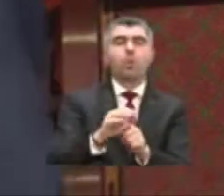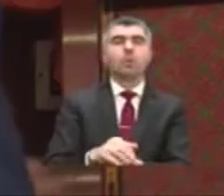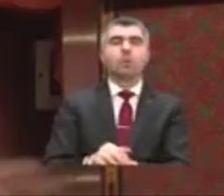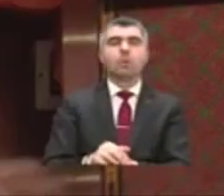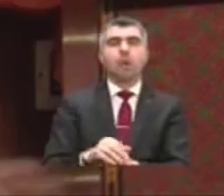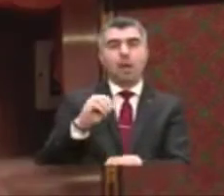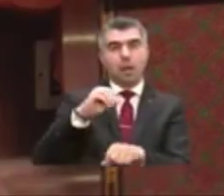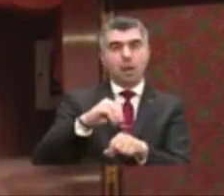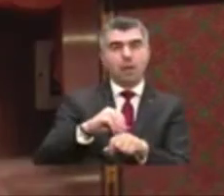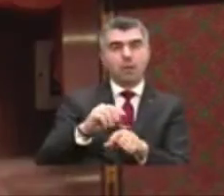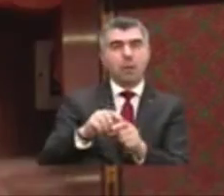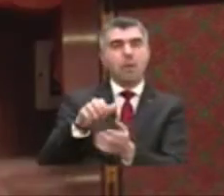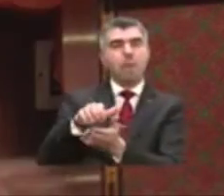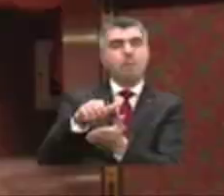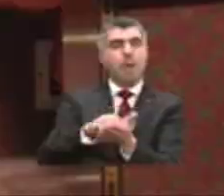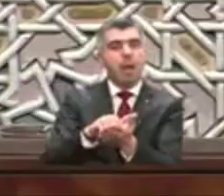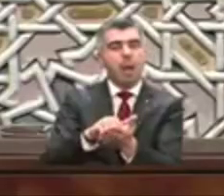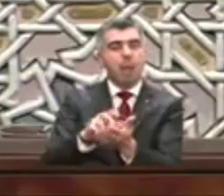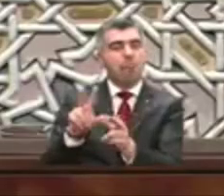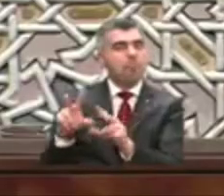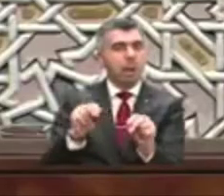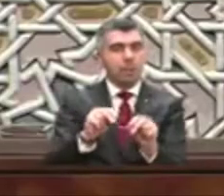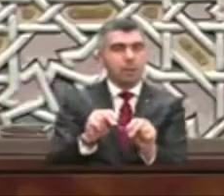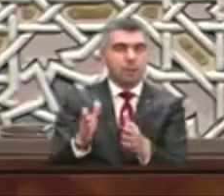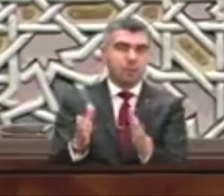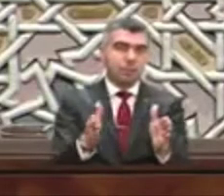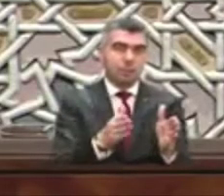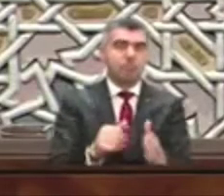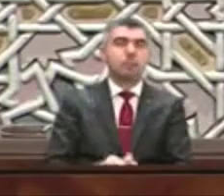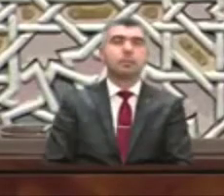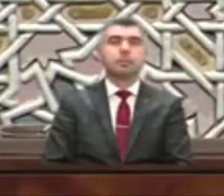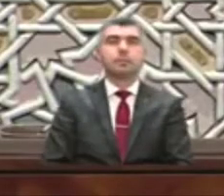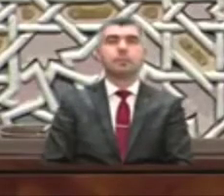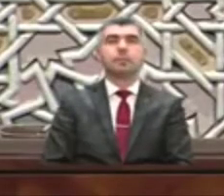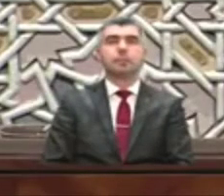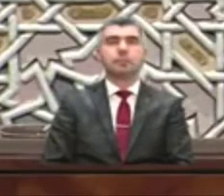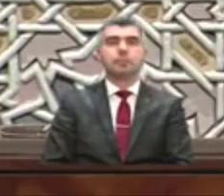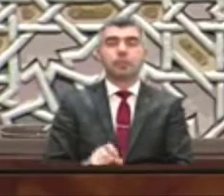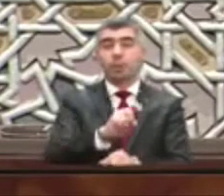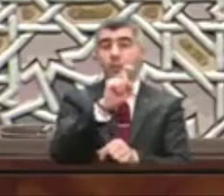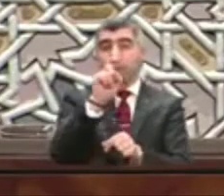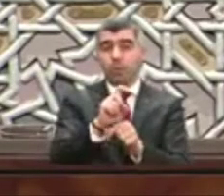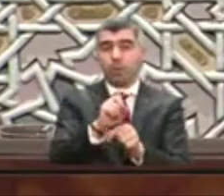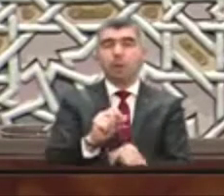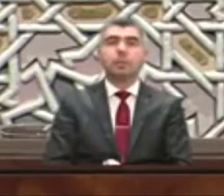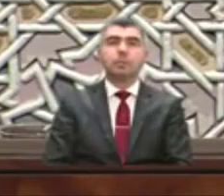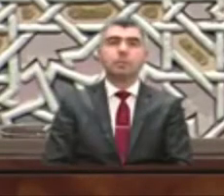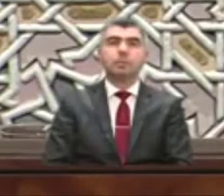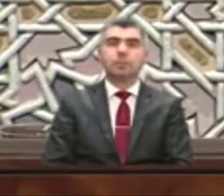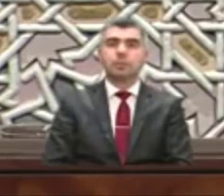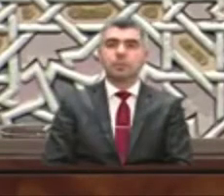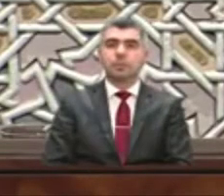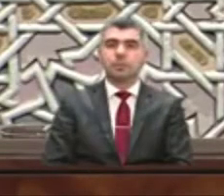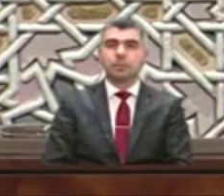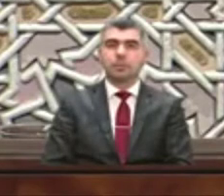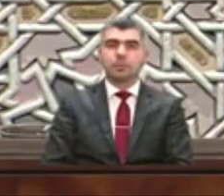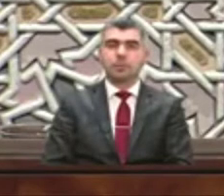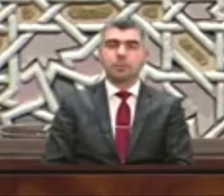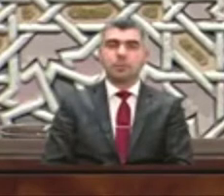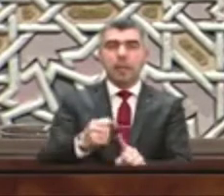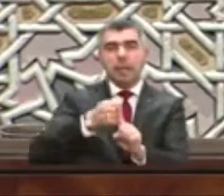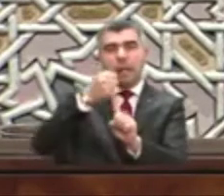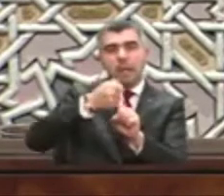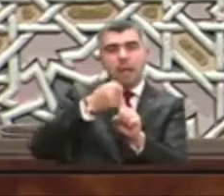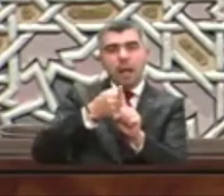وكذلك بالنسبه للسقي. وشكرا. شكرا سيد الوزير المحترم. نمر الى السؤال الرابع، وهو سؤال متعلق باصلاح